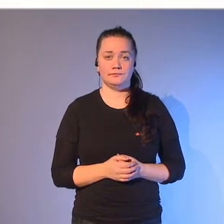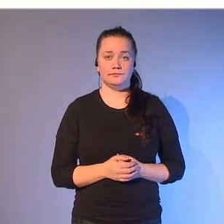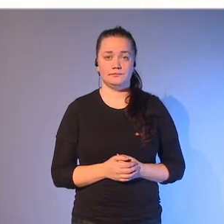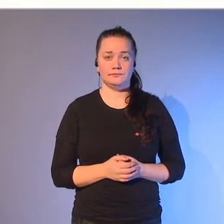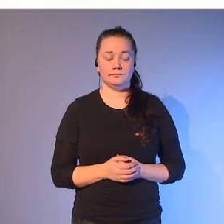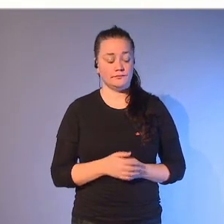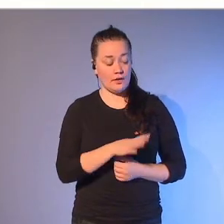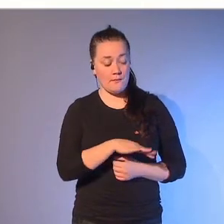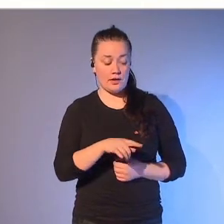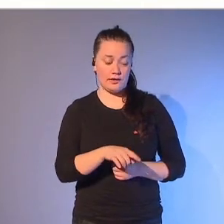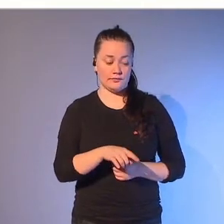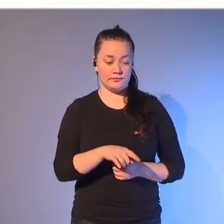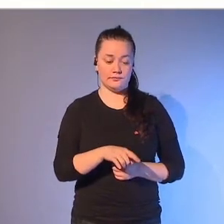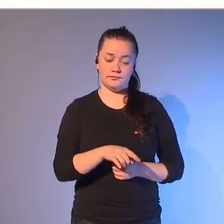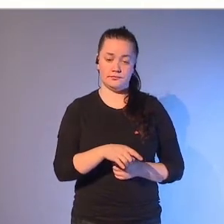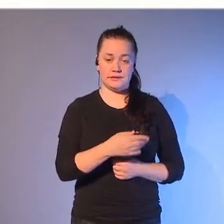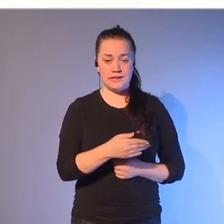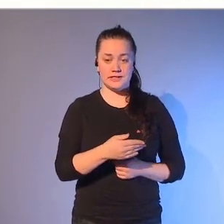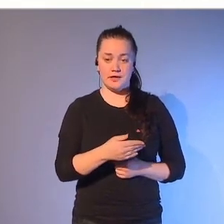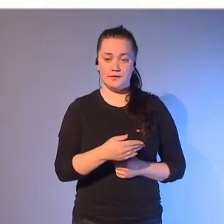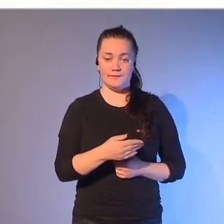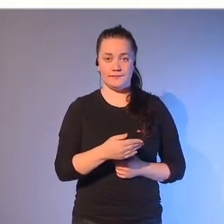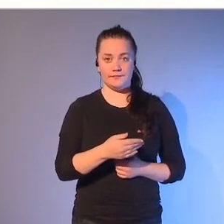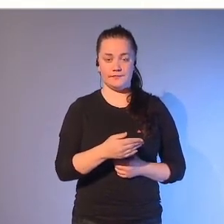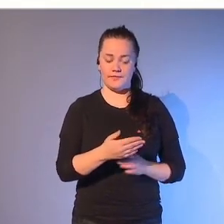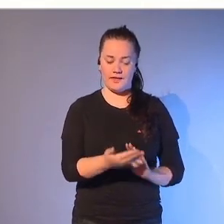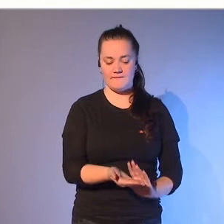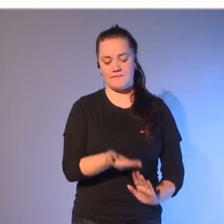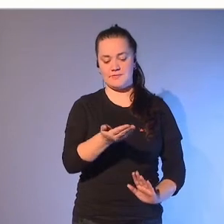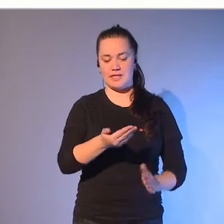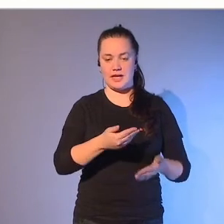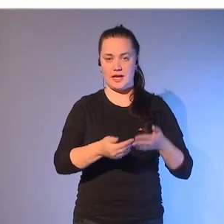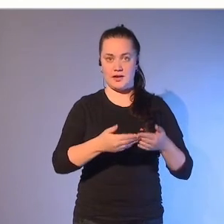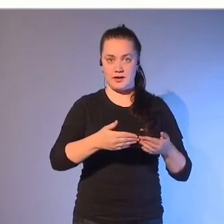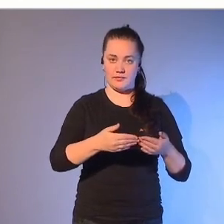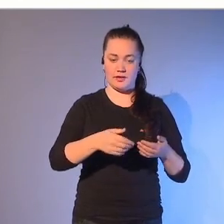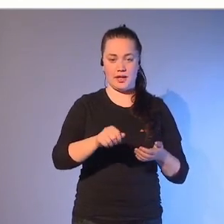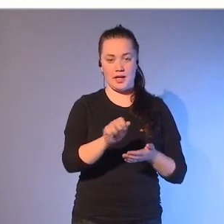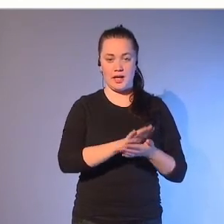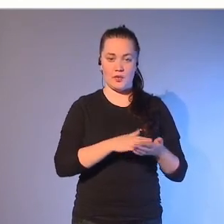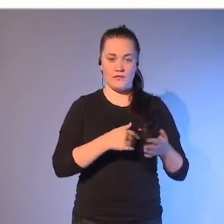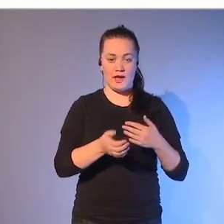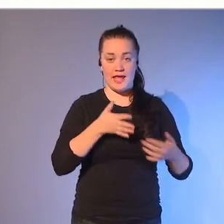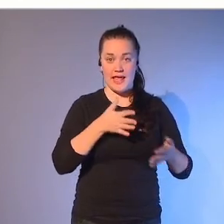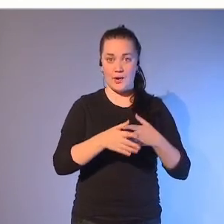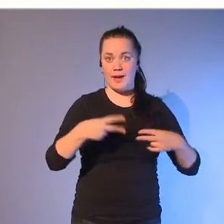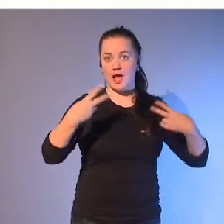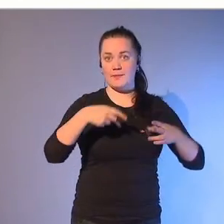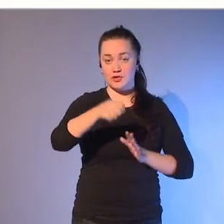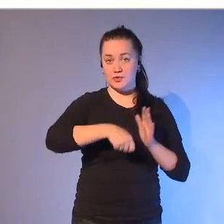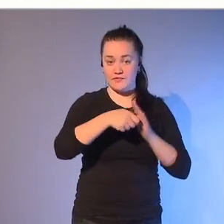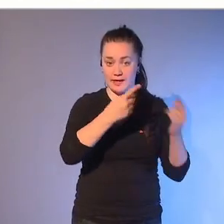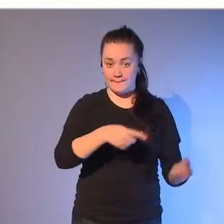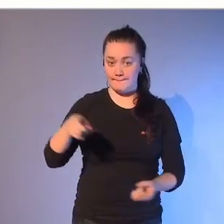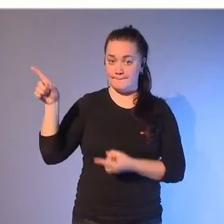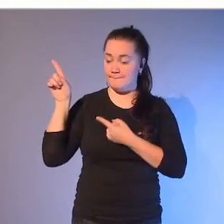ungene skal fremstille naturfag gjennom en animasjonsfilm. It's like, I